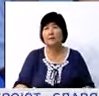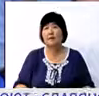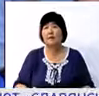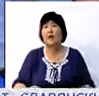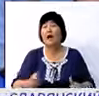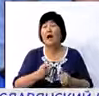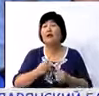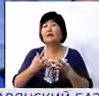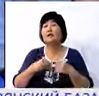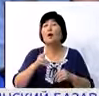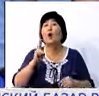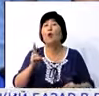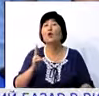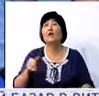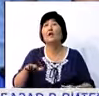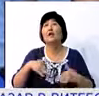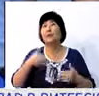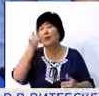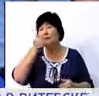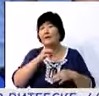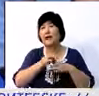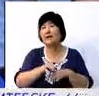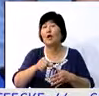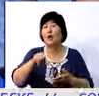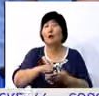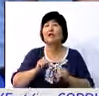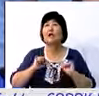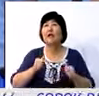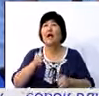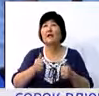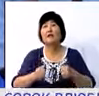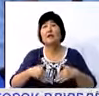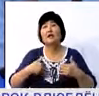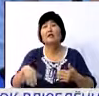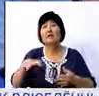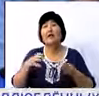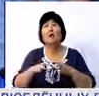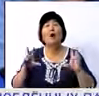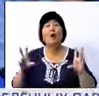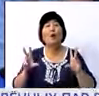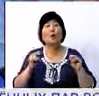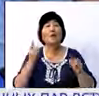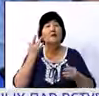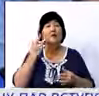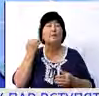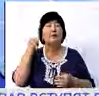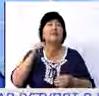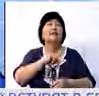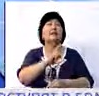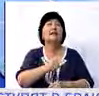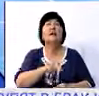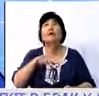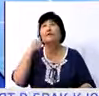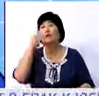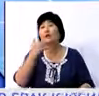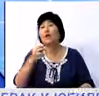От имени семьи Кожаниязовых выражаю благодарность организаторам и участникам соревнований. Желаю всем командам удачи. Пусть победит сильнейший. В этом году